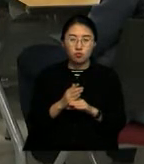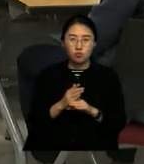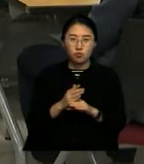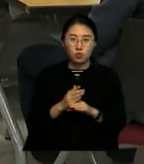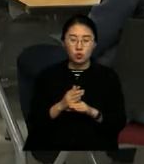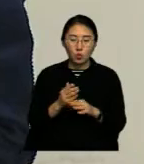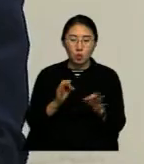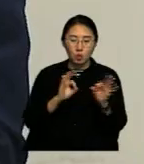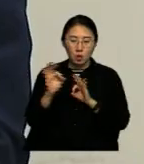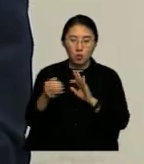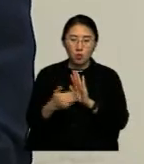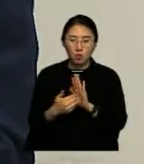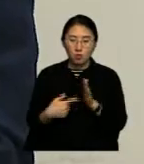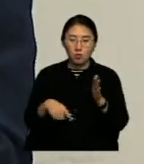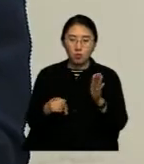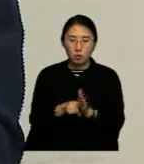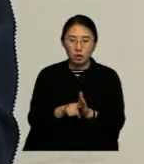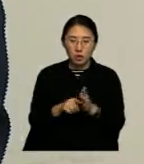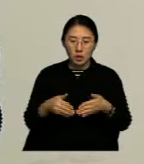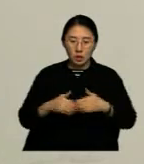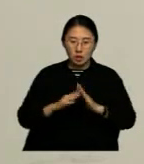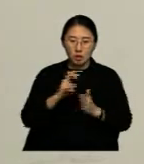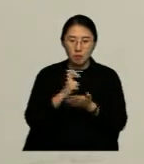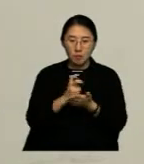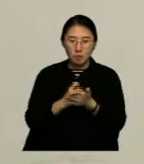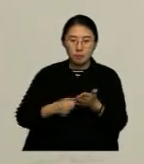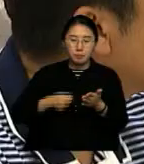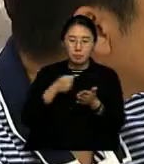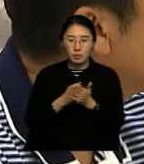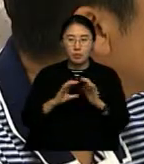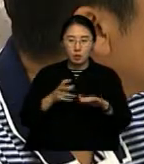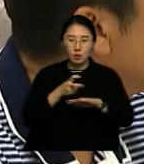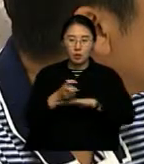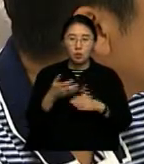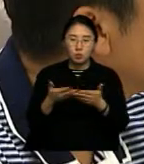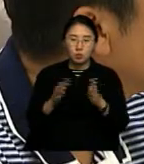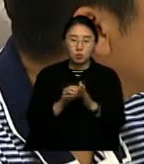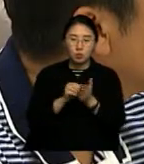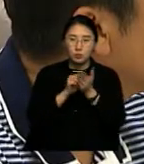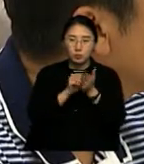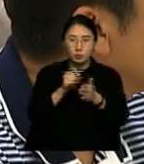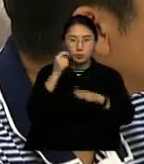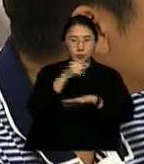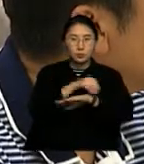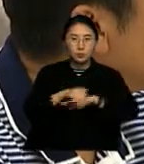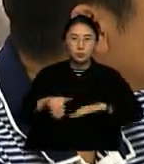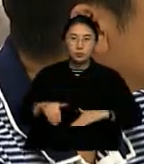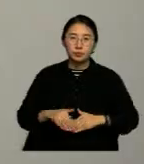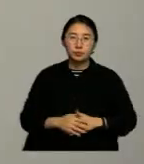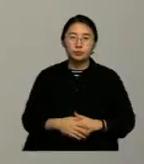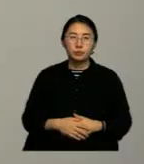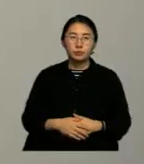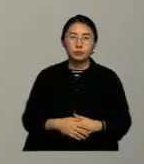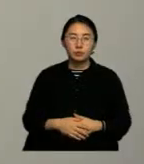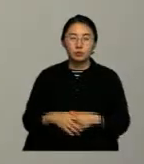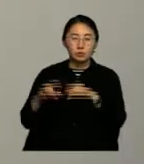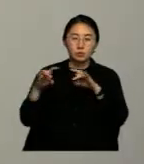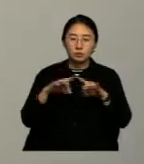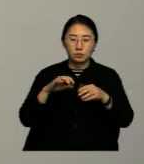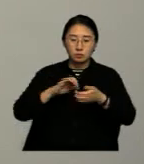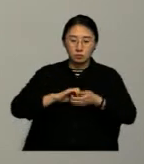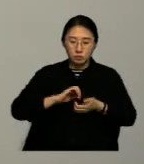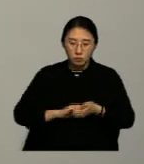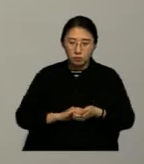또 사고 예방을 위해 건설기계관리법의 개정을 국토교통부에 건의하기로 했습니다. 그 정기